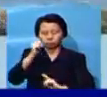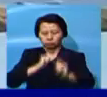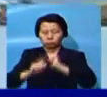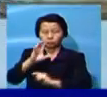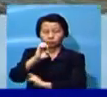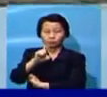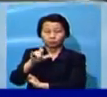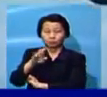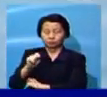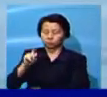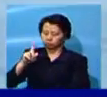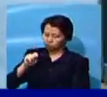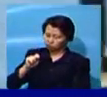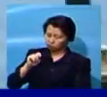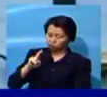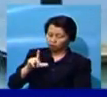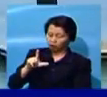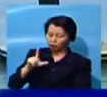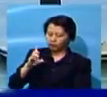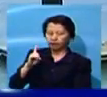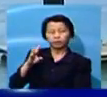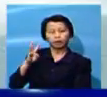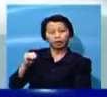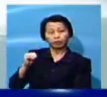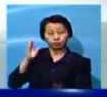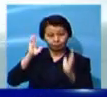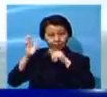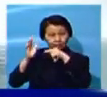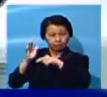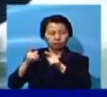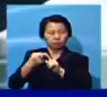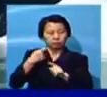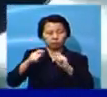elit tentera laut dirajaaym